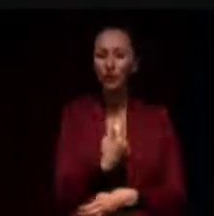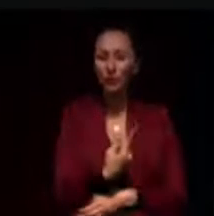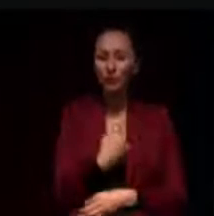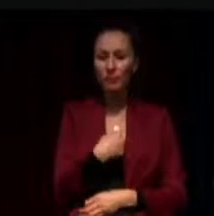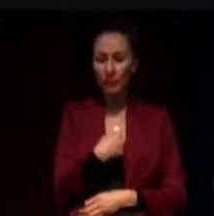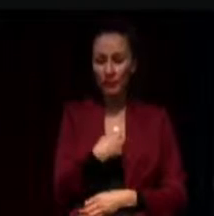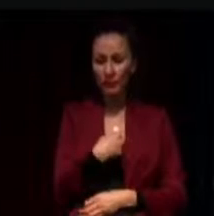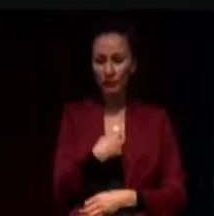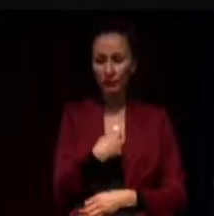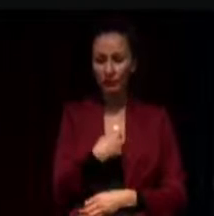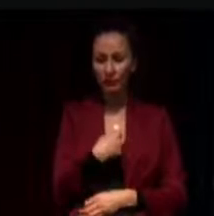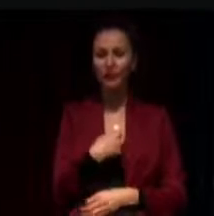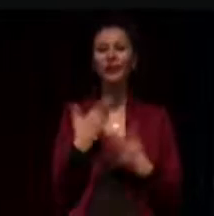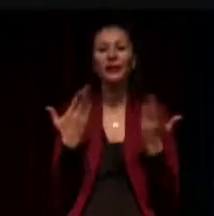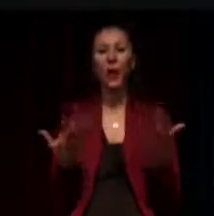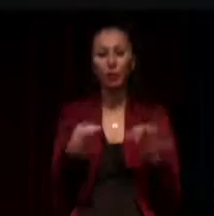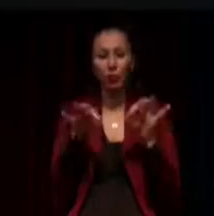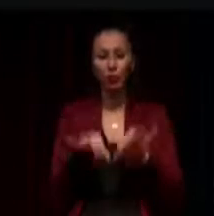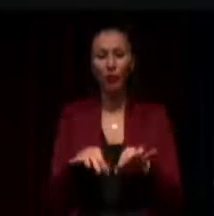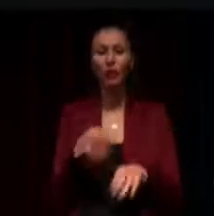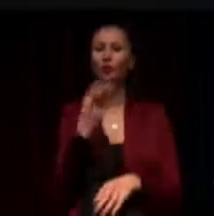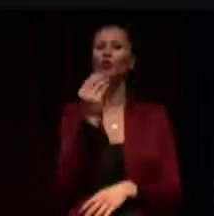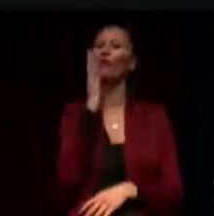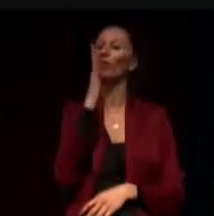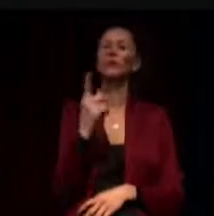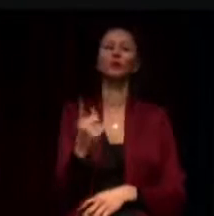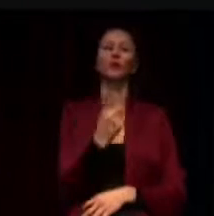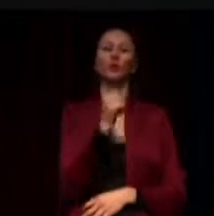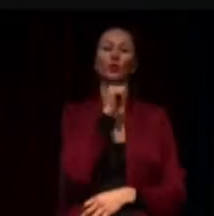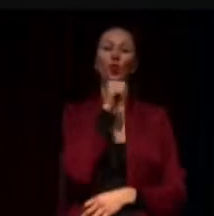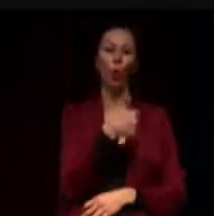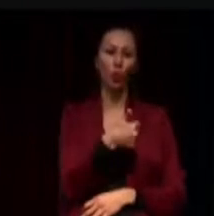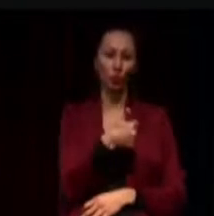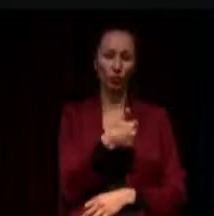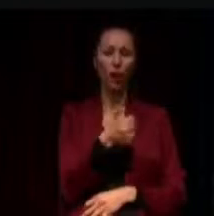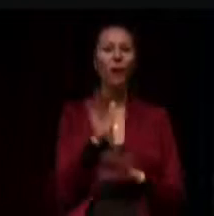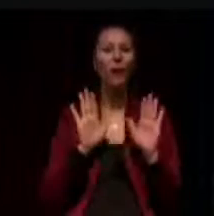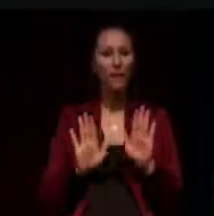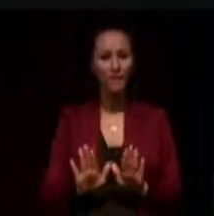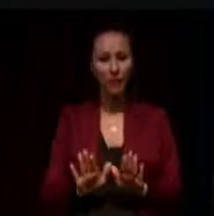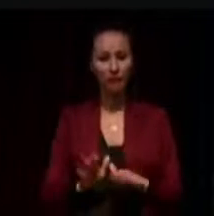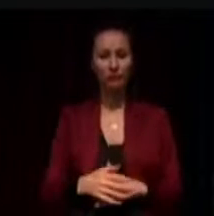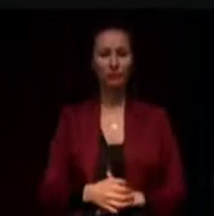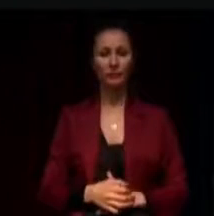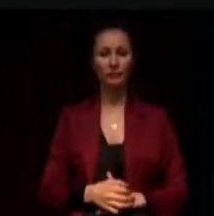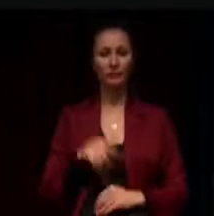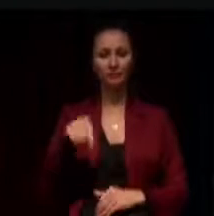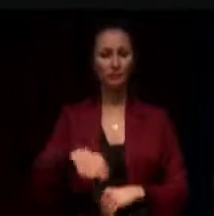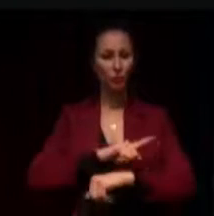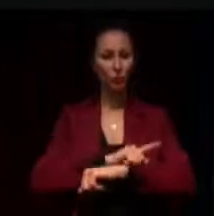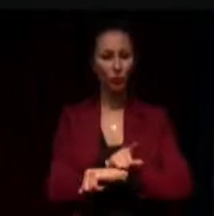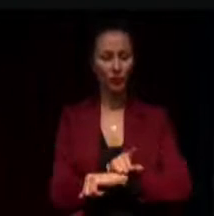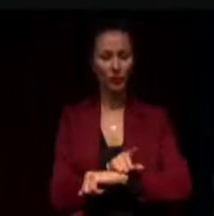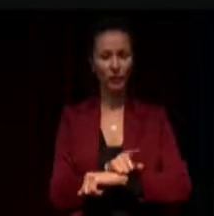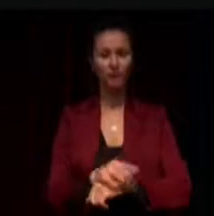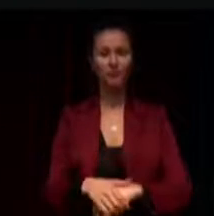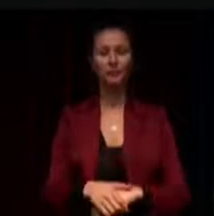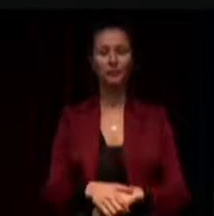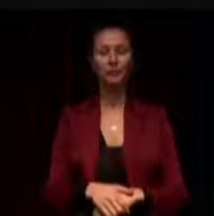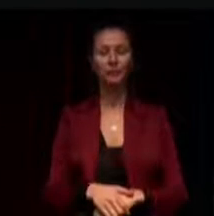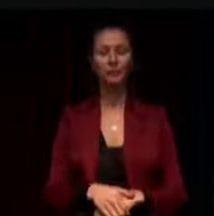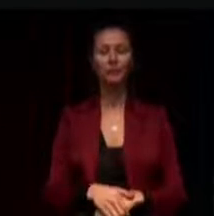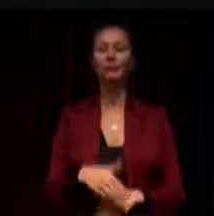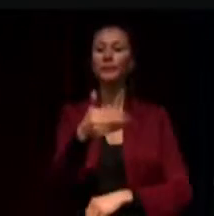diyebileceğimiz, tabii ki şu anda çok fazla bir şey yok. Ama bu süreçte